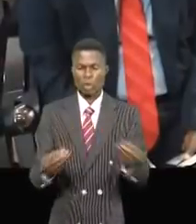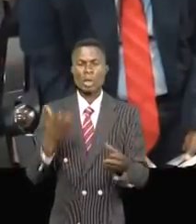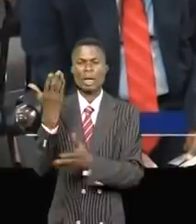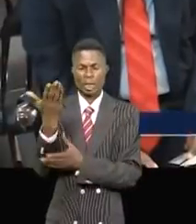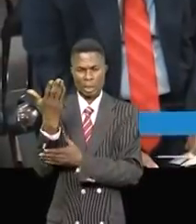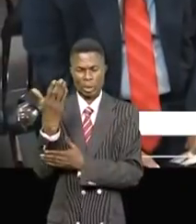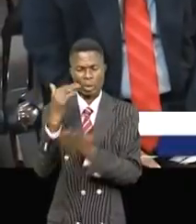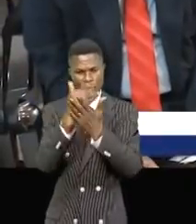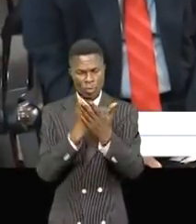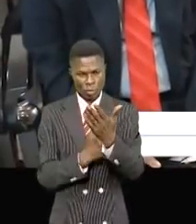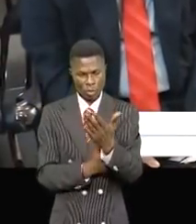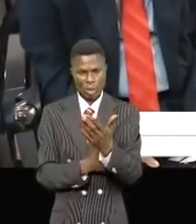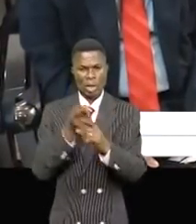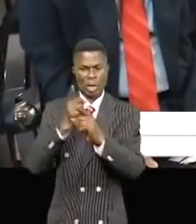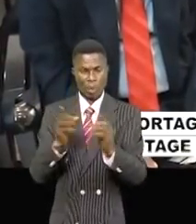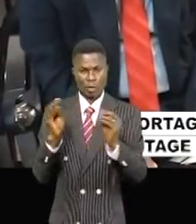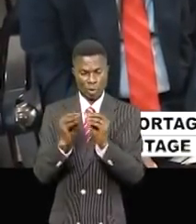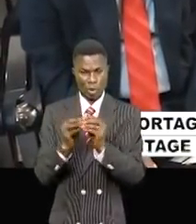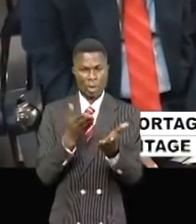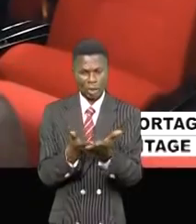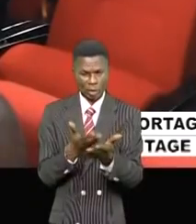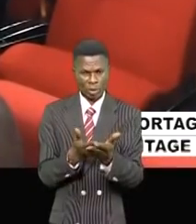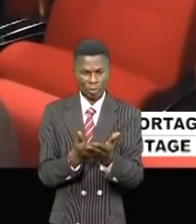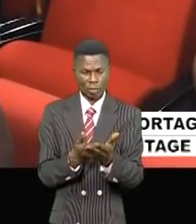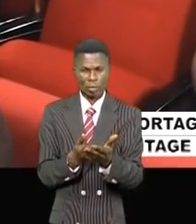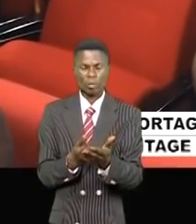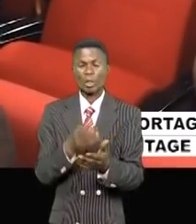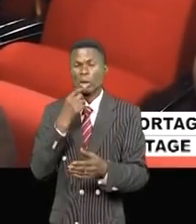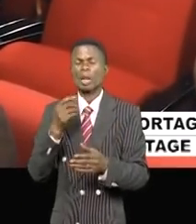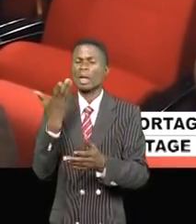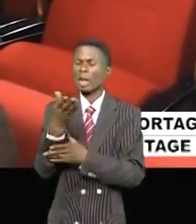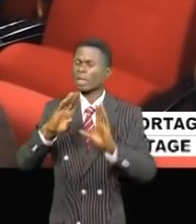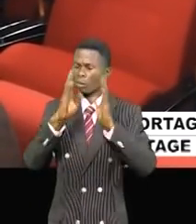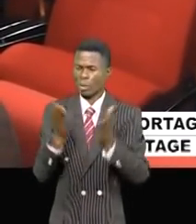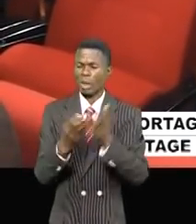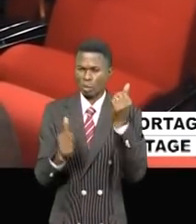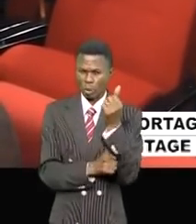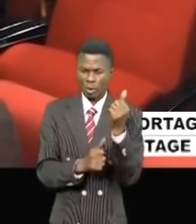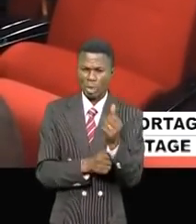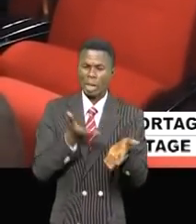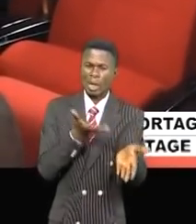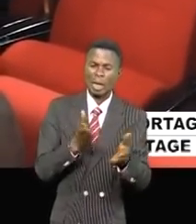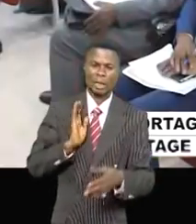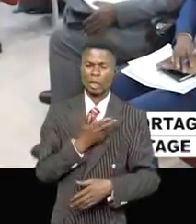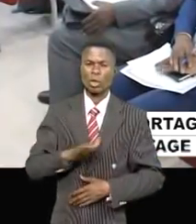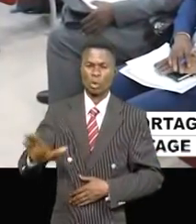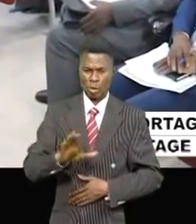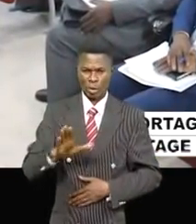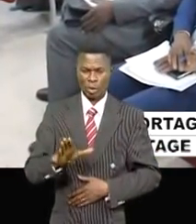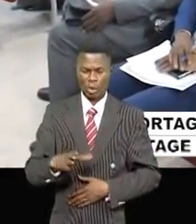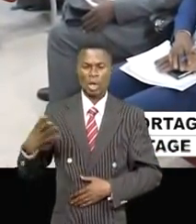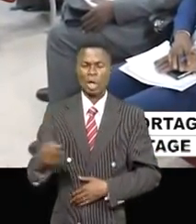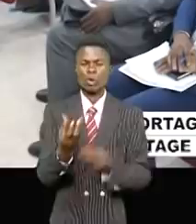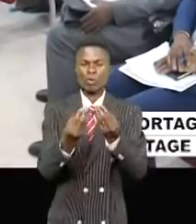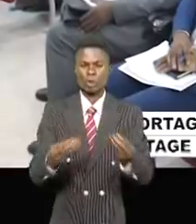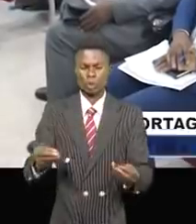recommandations fortes issues de ces travaux imposables à tous permettront au pays de consolider les acquis